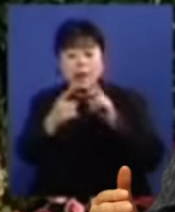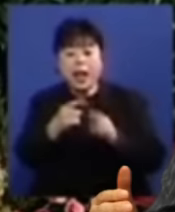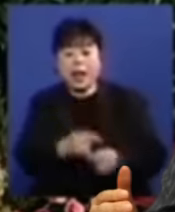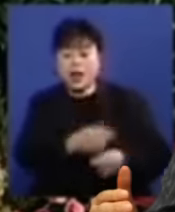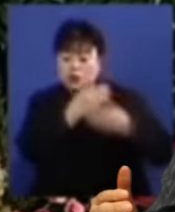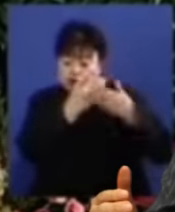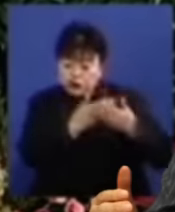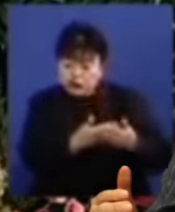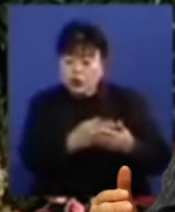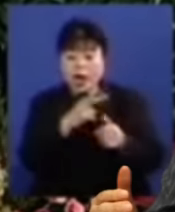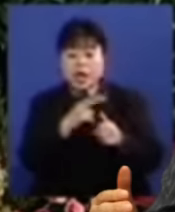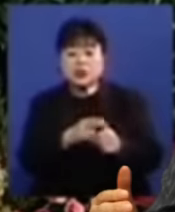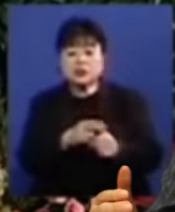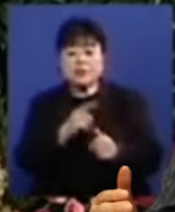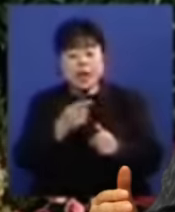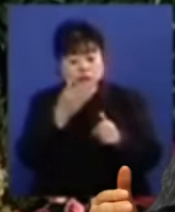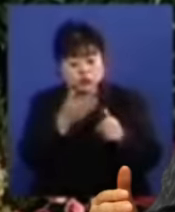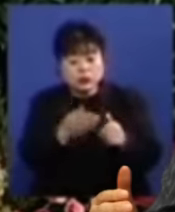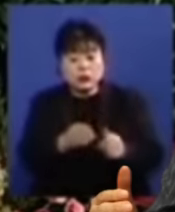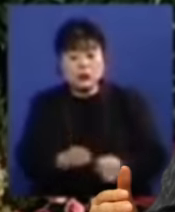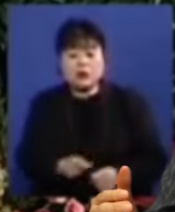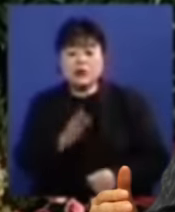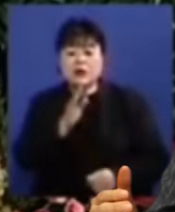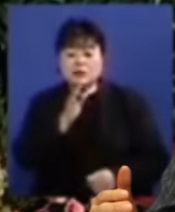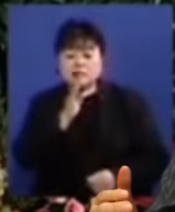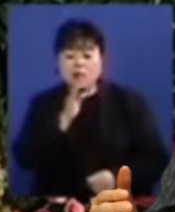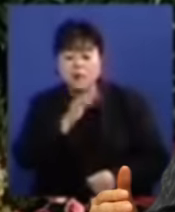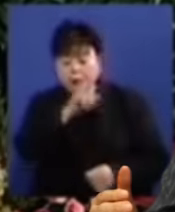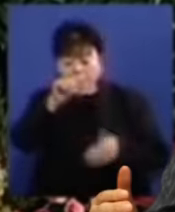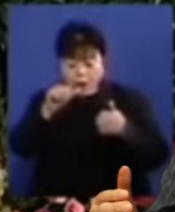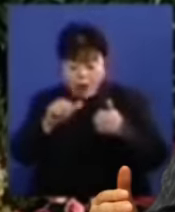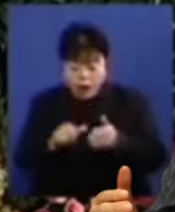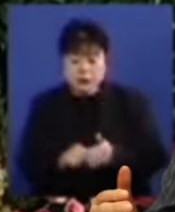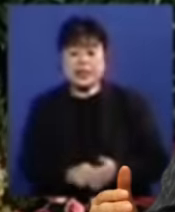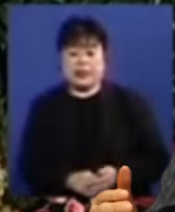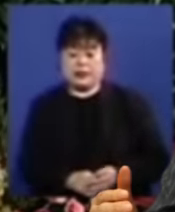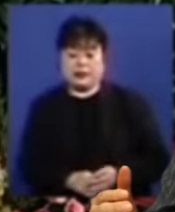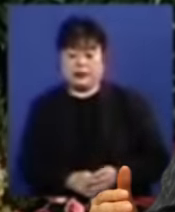말씀이나 선생님이 던져주는 말은 한평생 두고두고